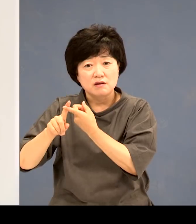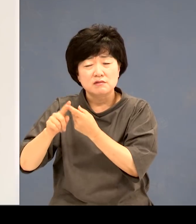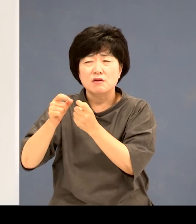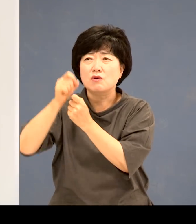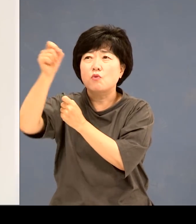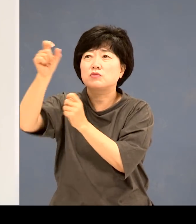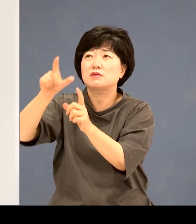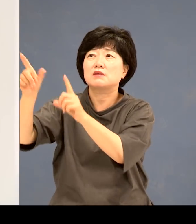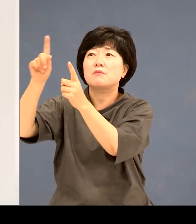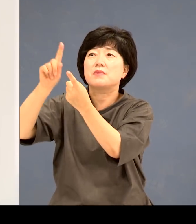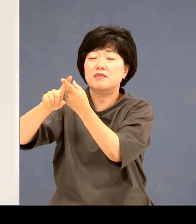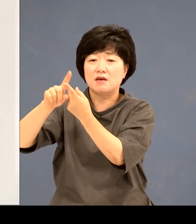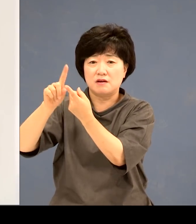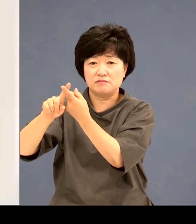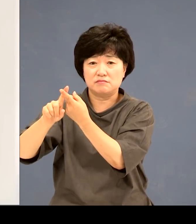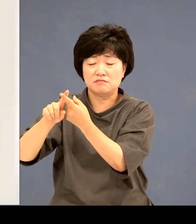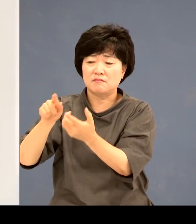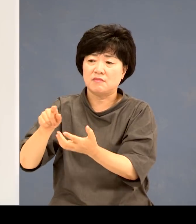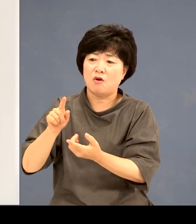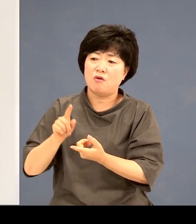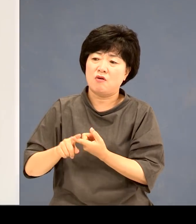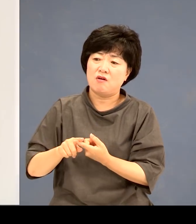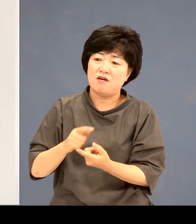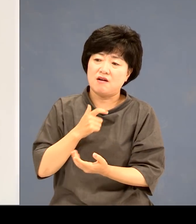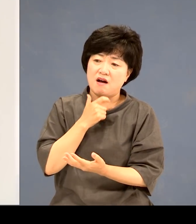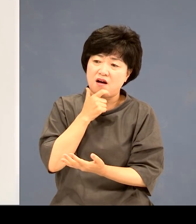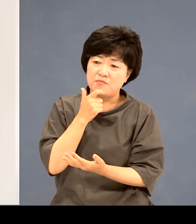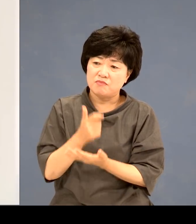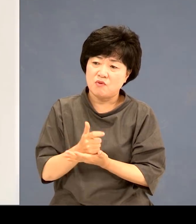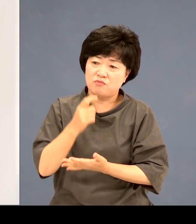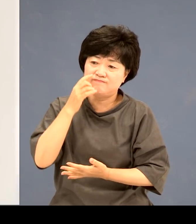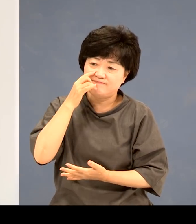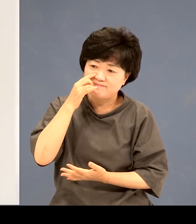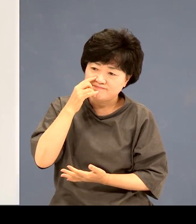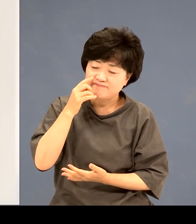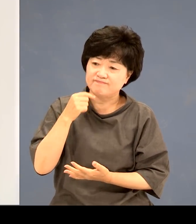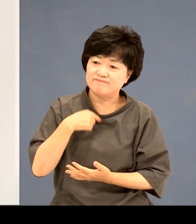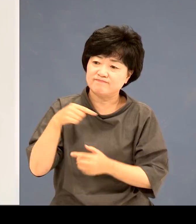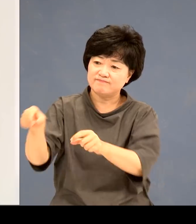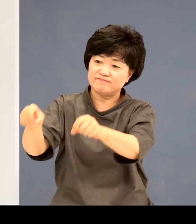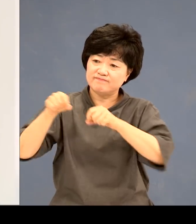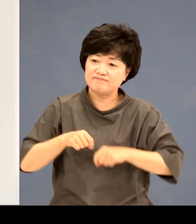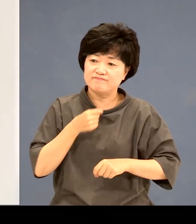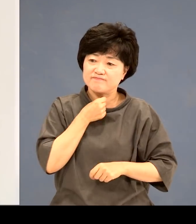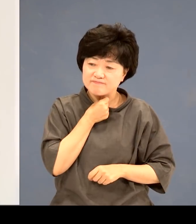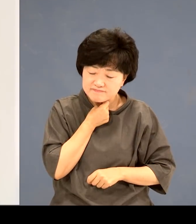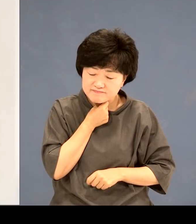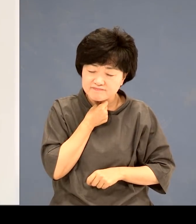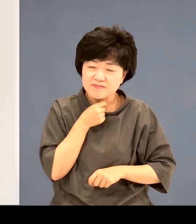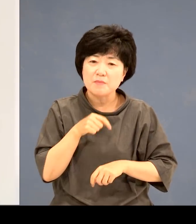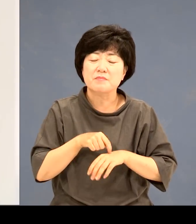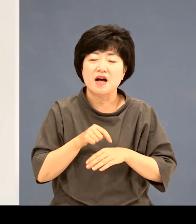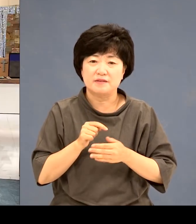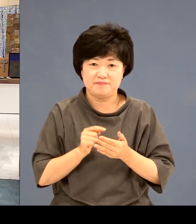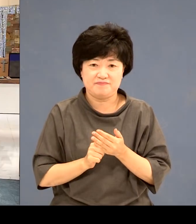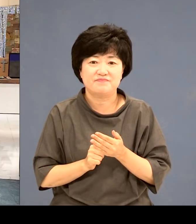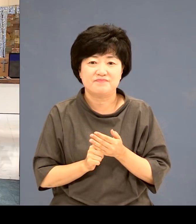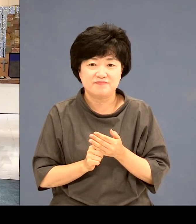영광, 그 영원한 삶에 대한 그 부분들에 대해서 굉장한 호기심과 그런 갈증들이 더